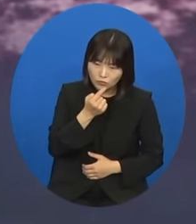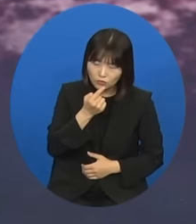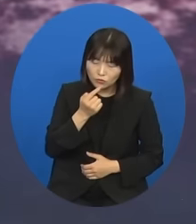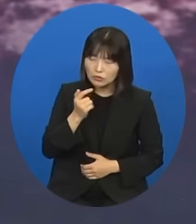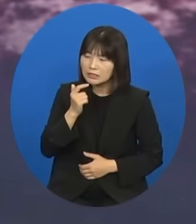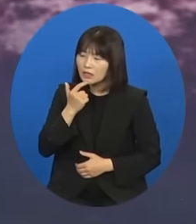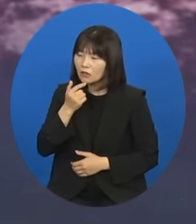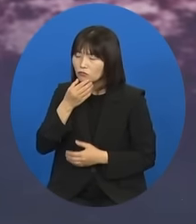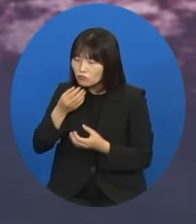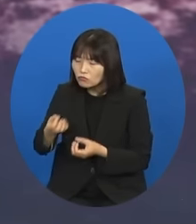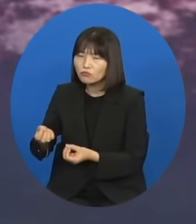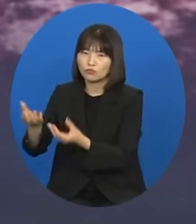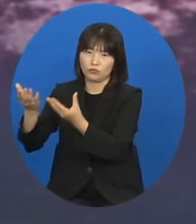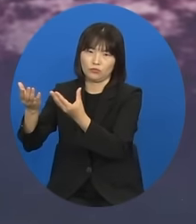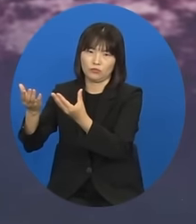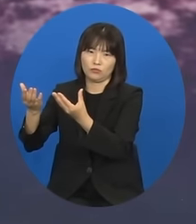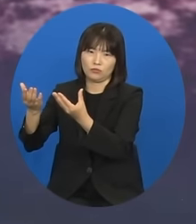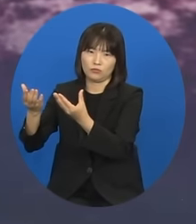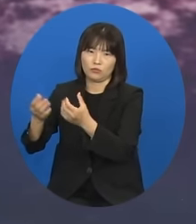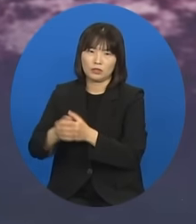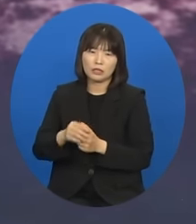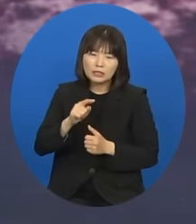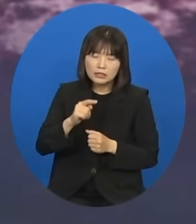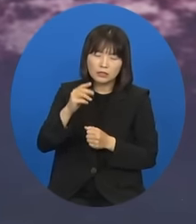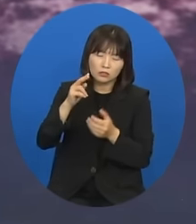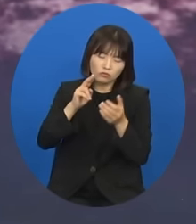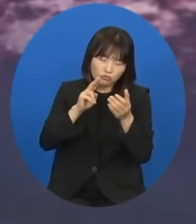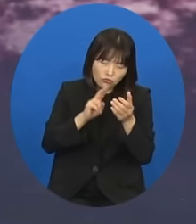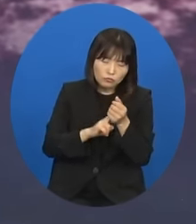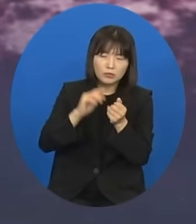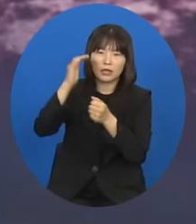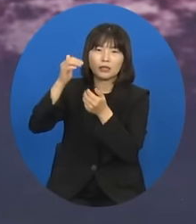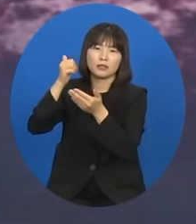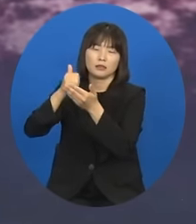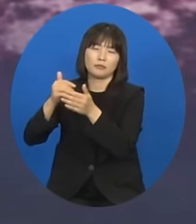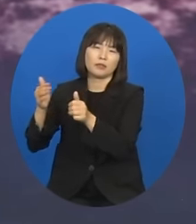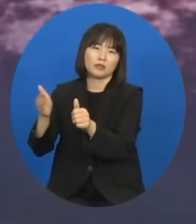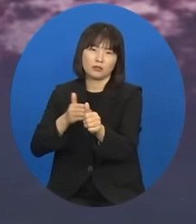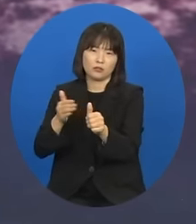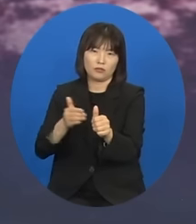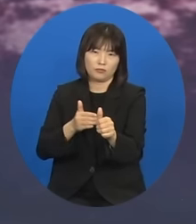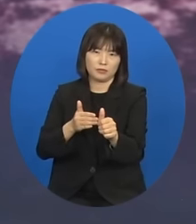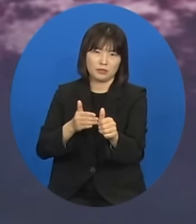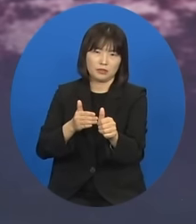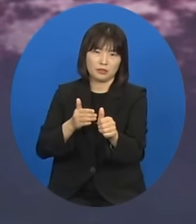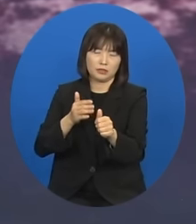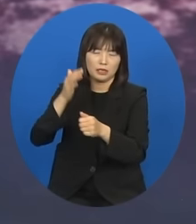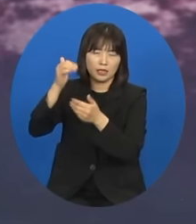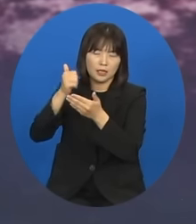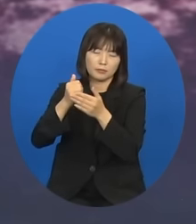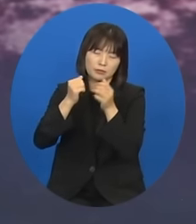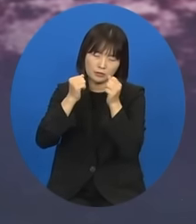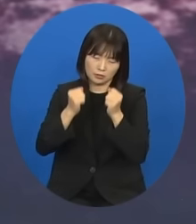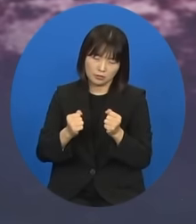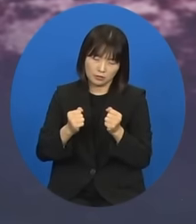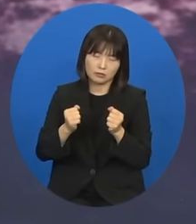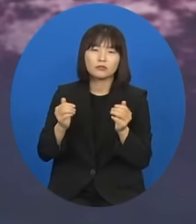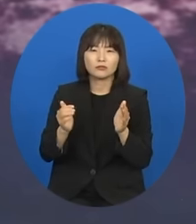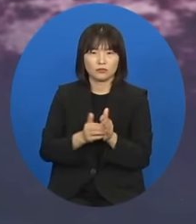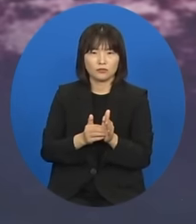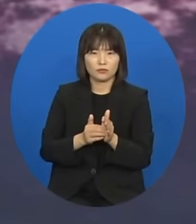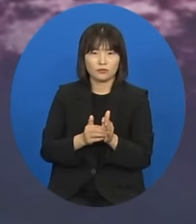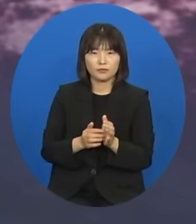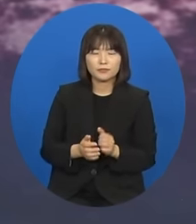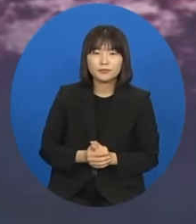거죠 이것이 숨겨진 하나님의 러분 섭리요 하나님은 계시지 않은 것이 아니에요 비록